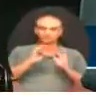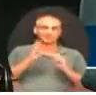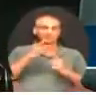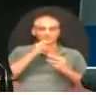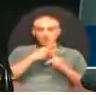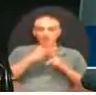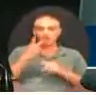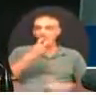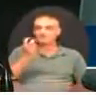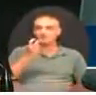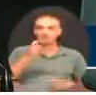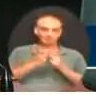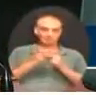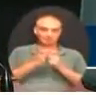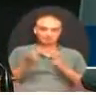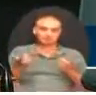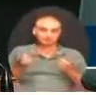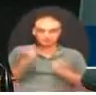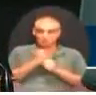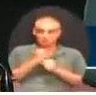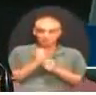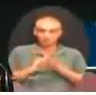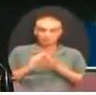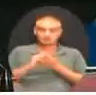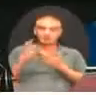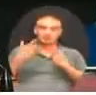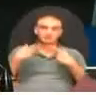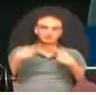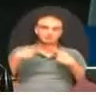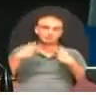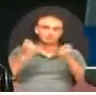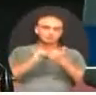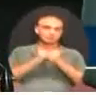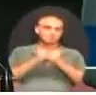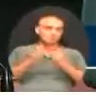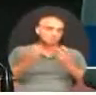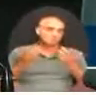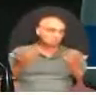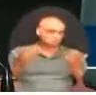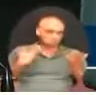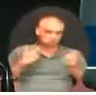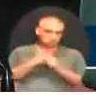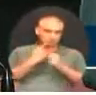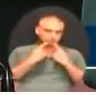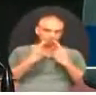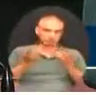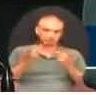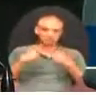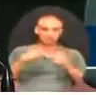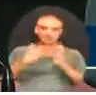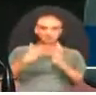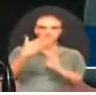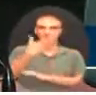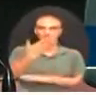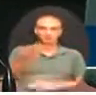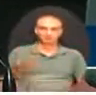היה מדובר רק ב-200 כרטיסים לעובדי משרד התרבות והספורט, לא הייתי מקיימת על זה דיון בוועדה לביקורת